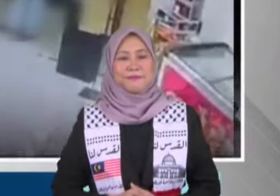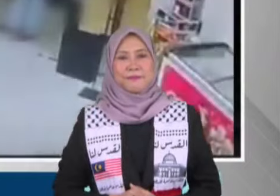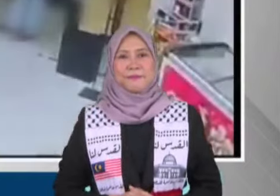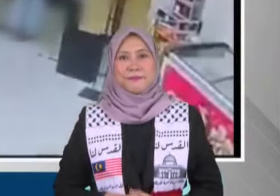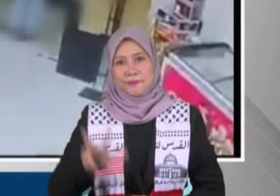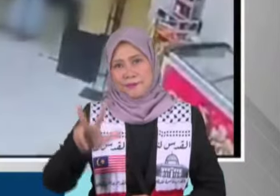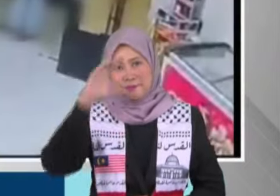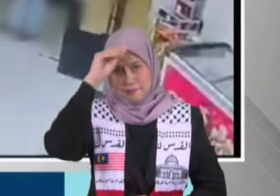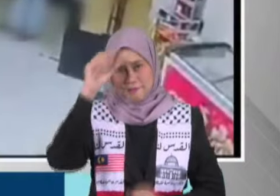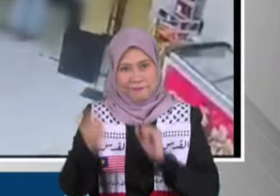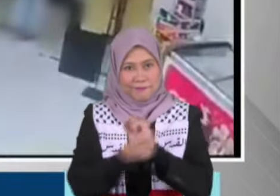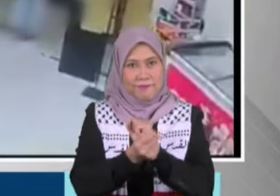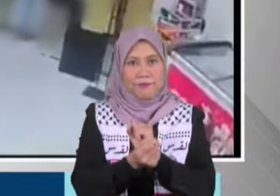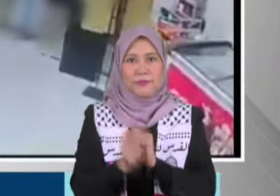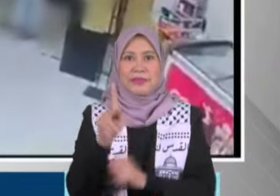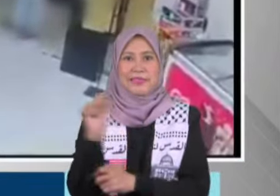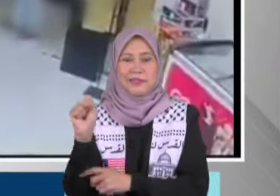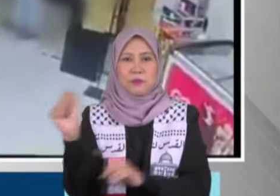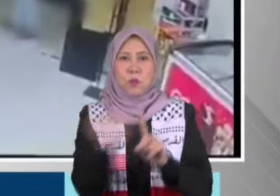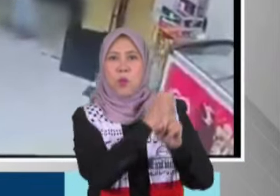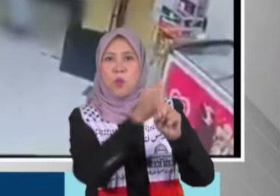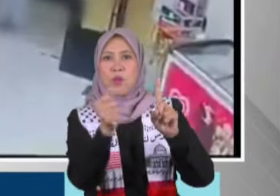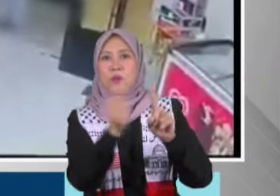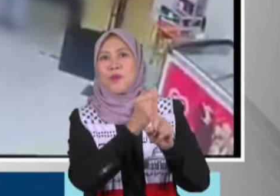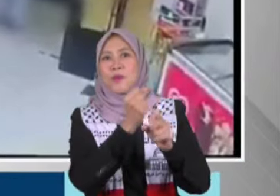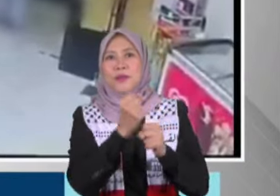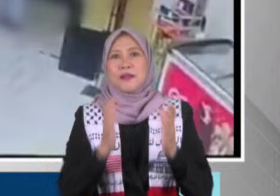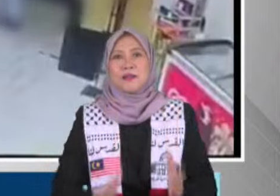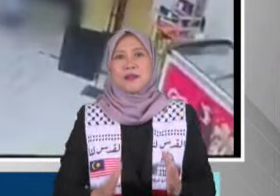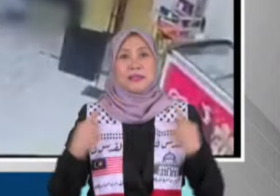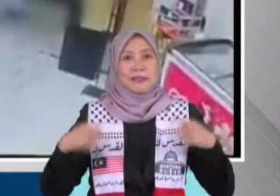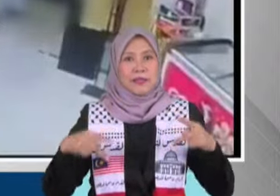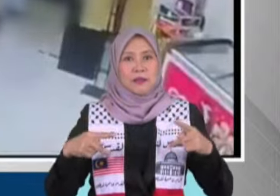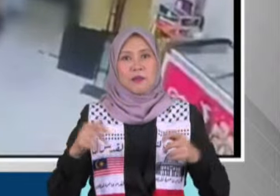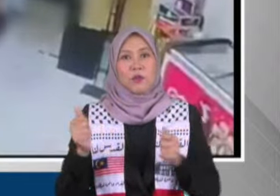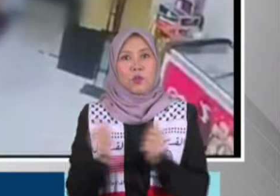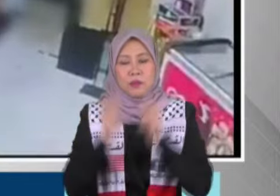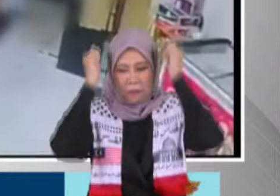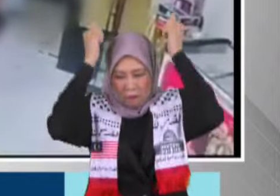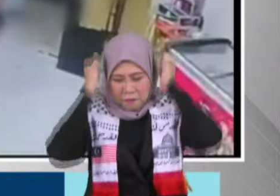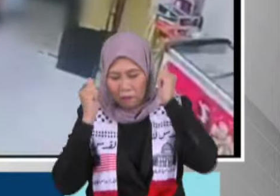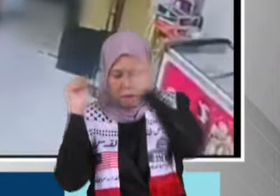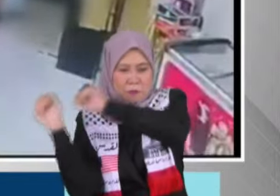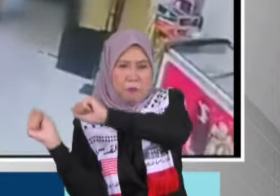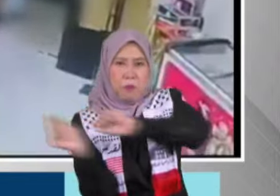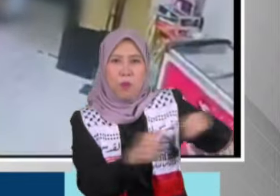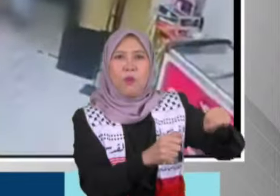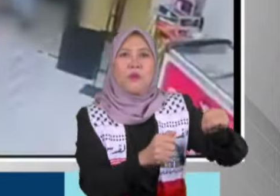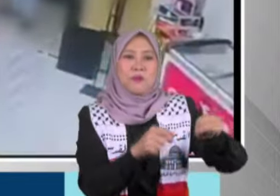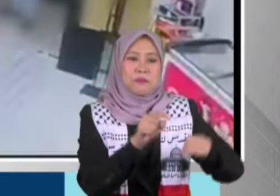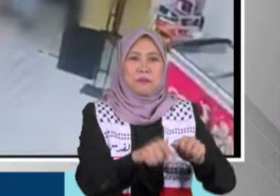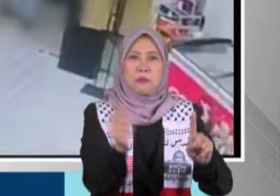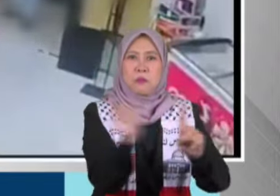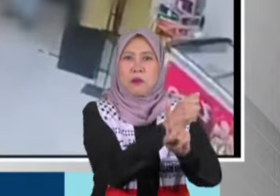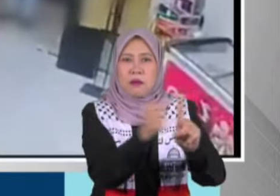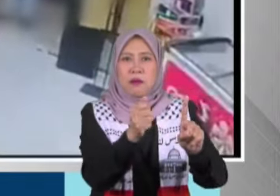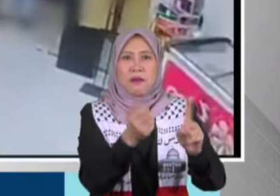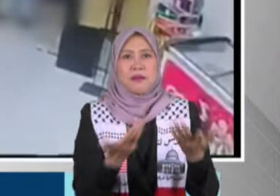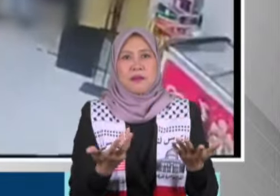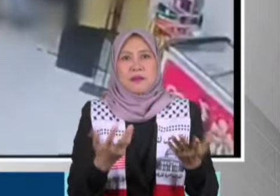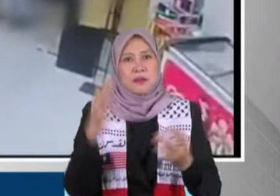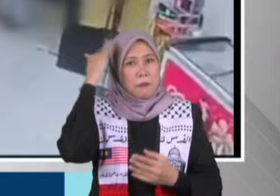3 lelaki ditahan disyaki terlibat kes pukul seorang pekerja kedai serba neka menggunakan topi keledar di Bentong, Pahang. Kejadian yang menyebabkan mangsa